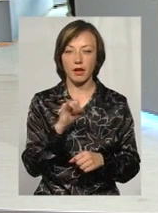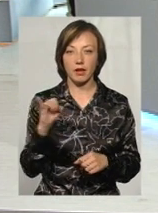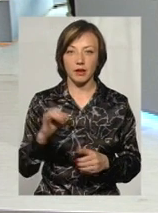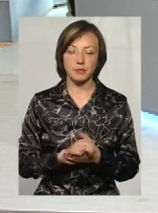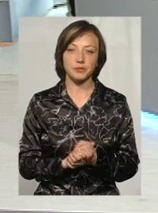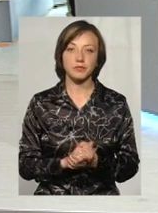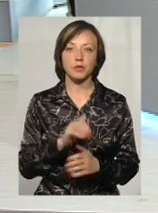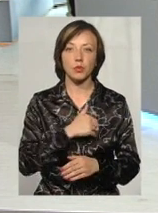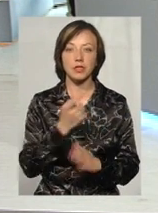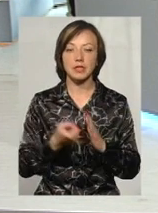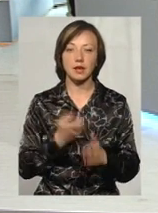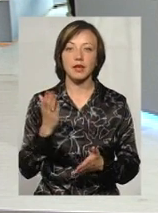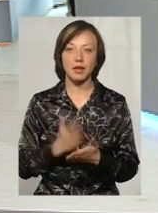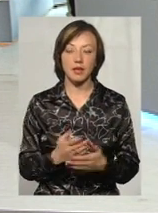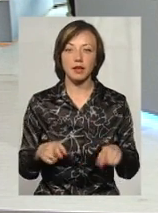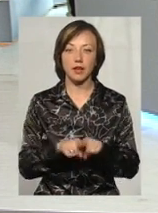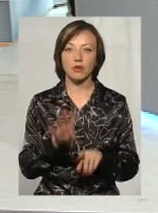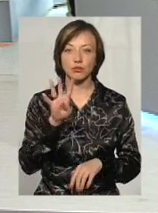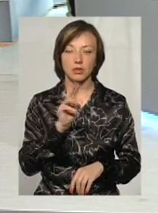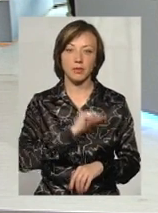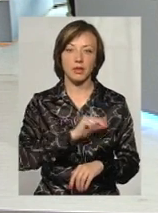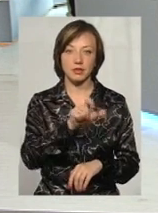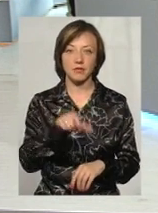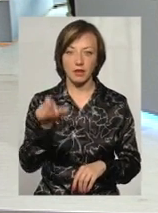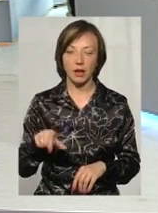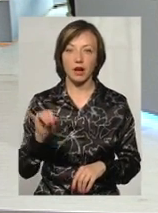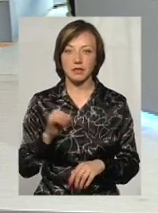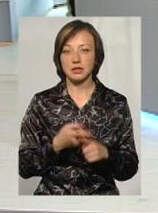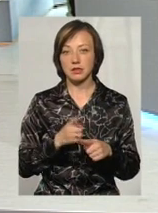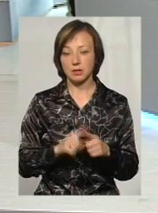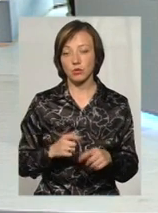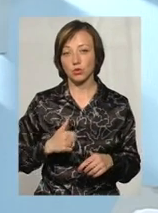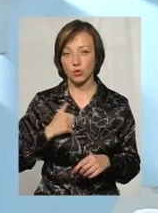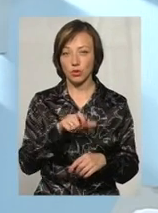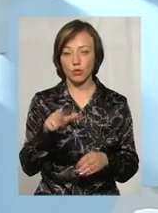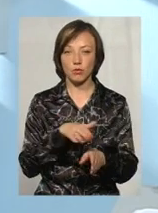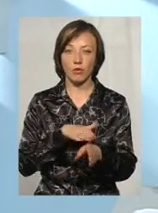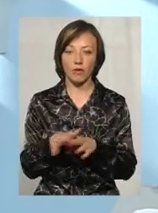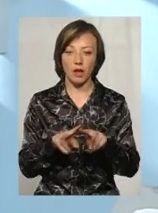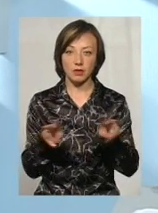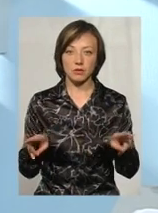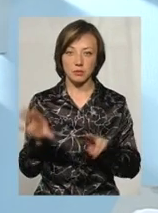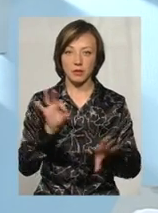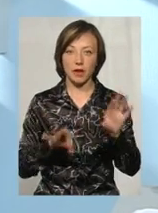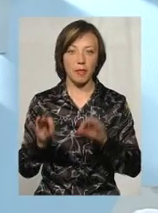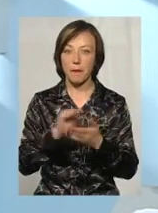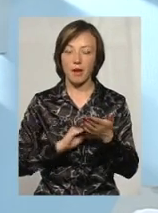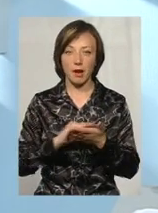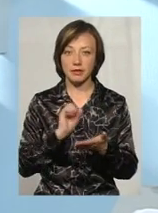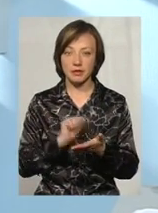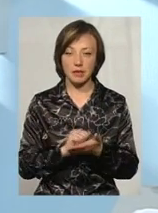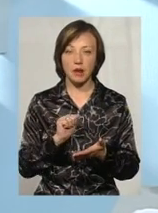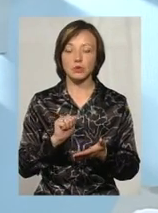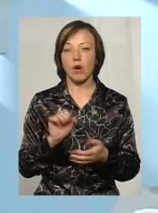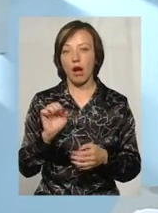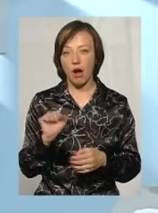ви хочете дізнатися, дійсно є таких 4 працівника. І це достойні люди. Вони пройшли повністю аналогічний відбір, не переатестацію, а повністю такий самий